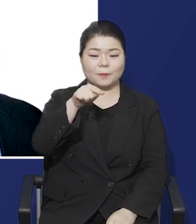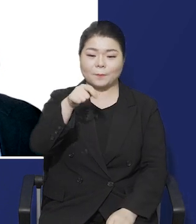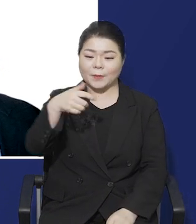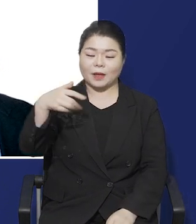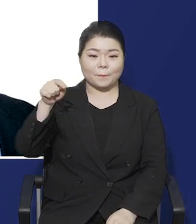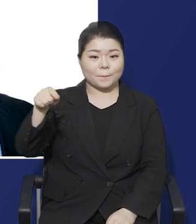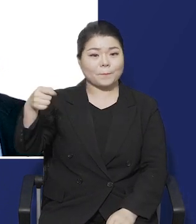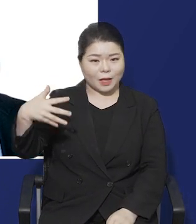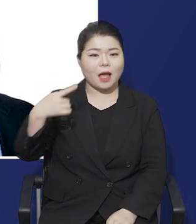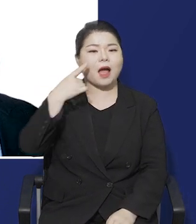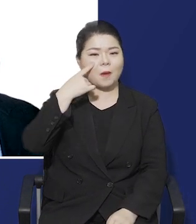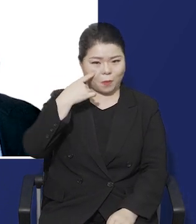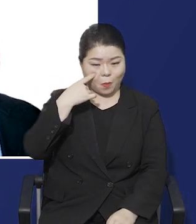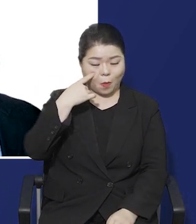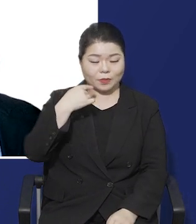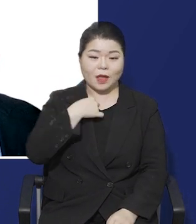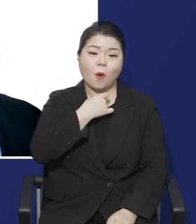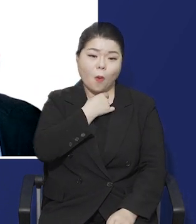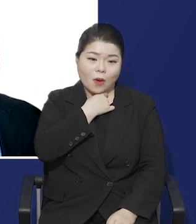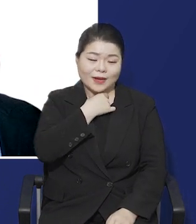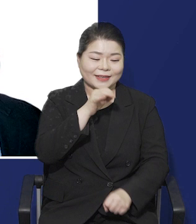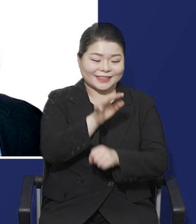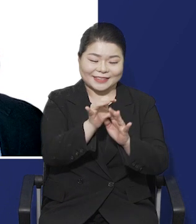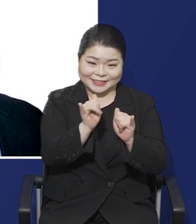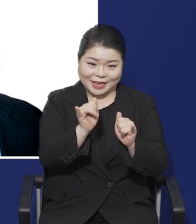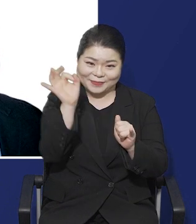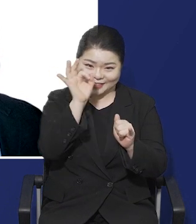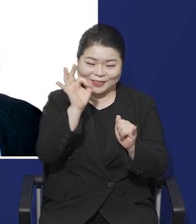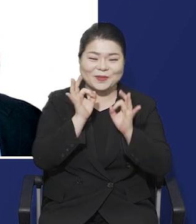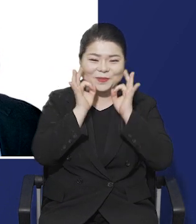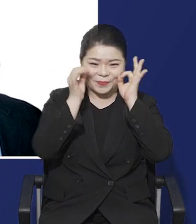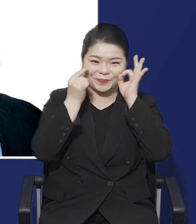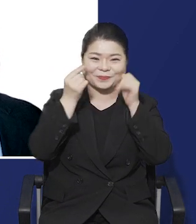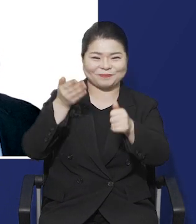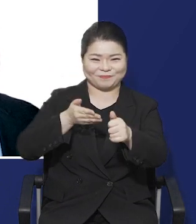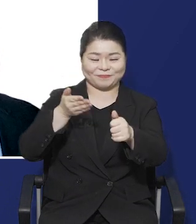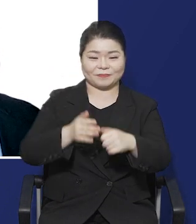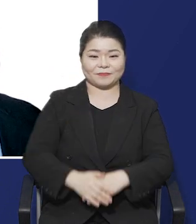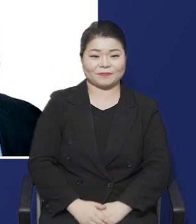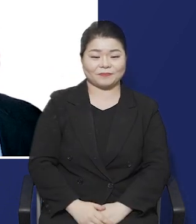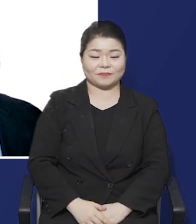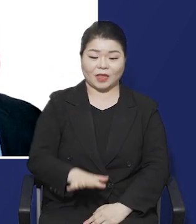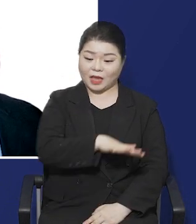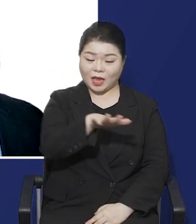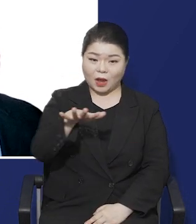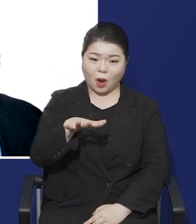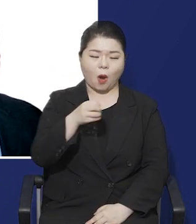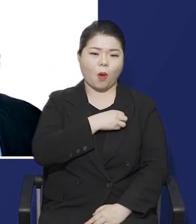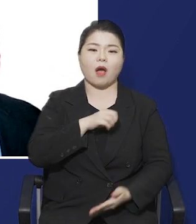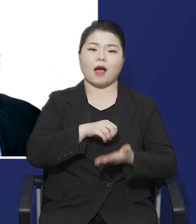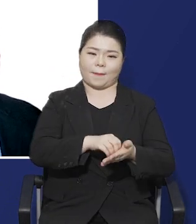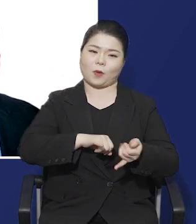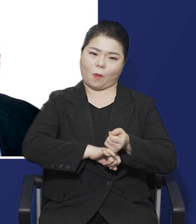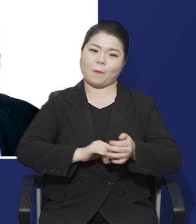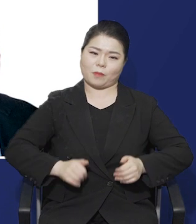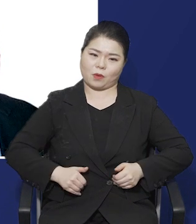그런 바이어를 유치할 수 있도록 노력해 보시기 바랍니다. 단지 이 모든 사이트는 회원가입을 해야 되기